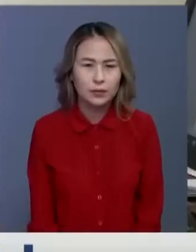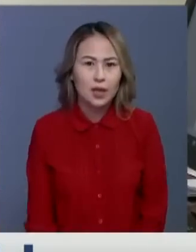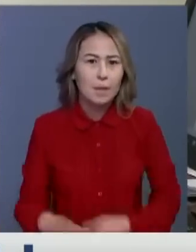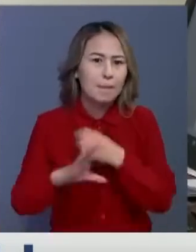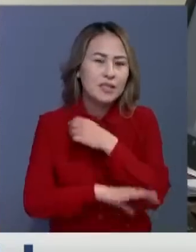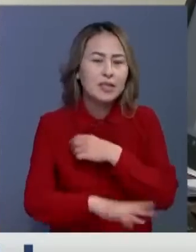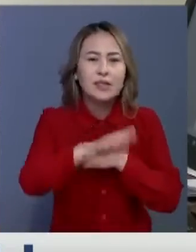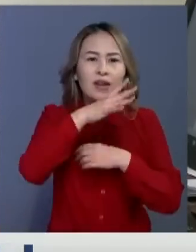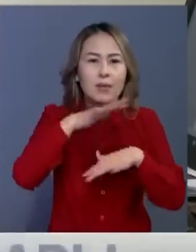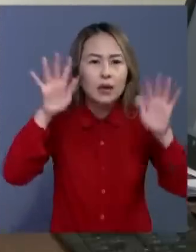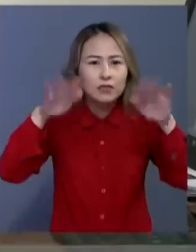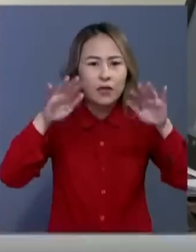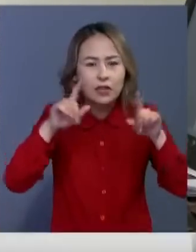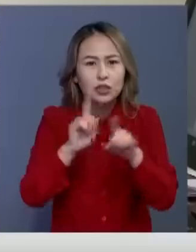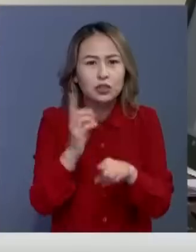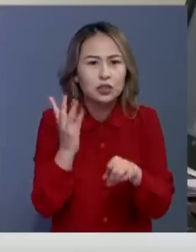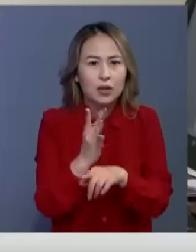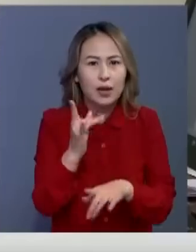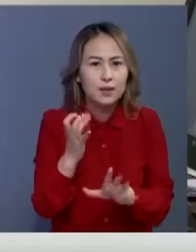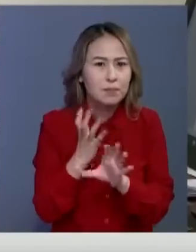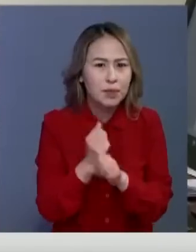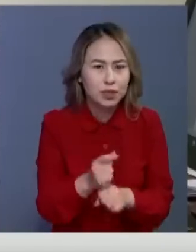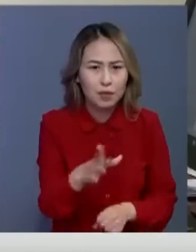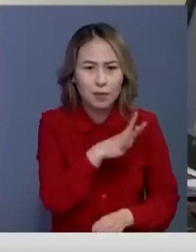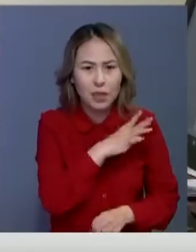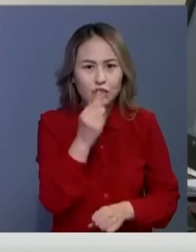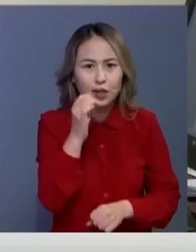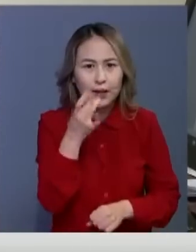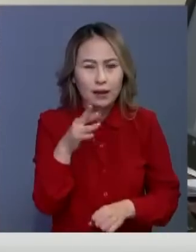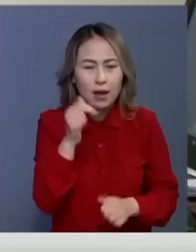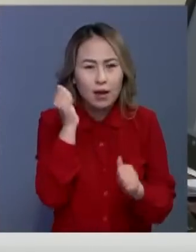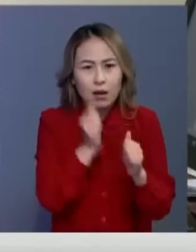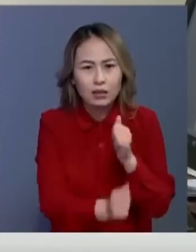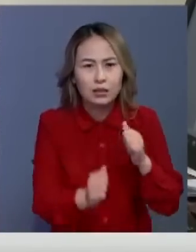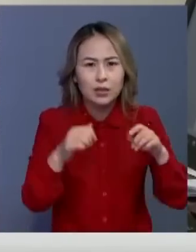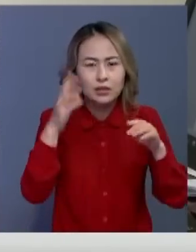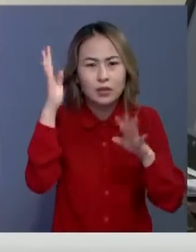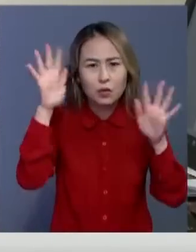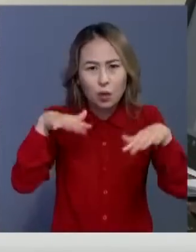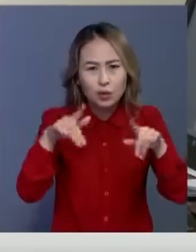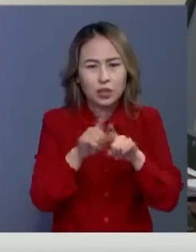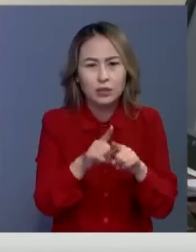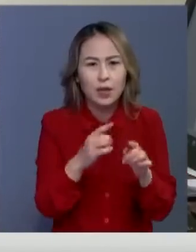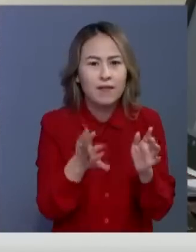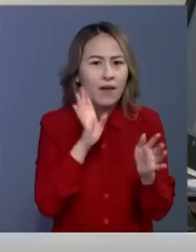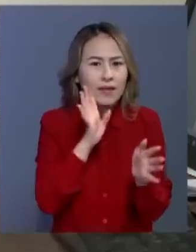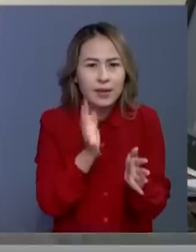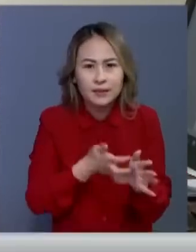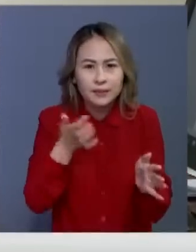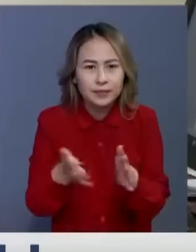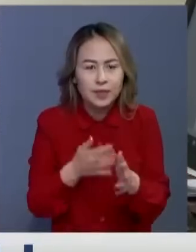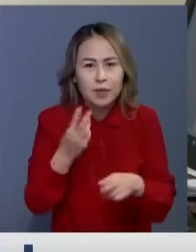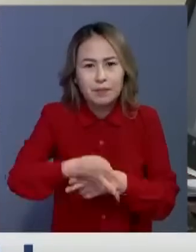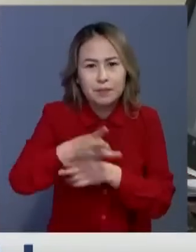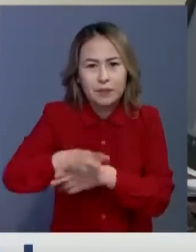Соңғы жылдары жауын шашын мөлшері 4 есеге азайған. Чехияда бүгінде әрбір шаршы метрге 870 литр су жетіспейді. Бұл кеше